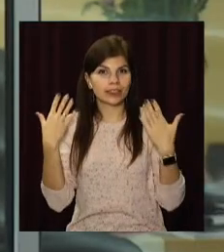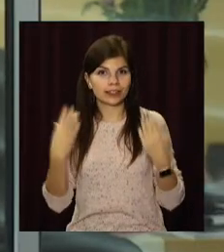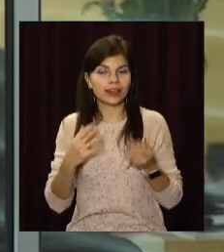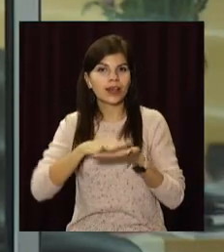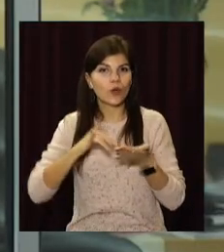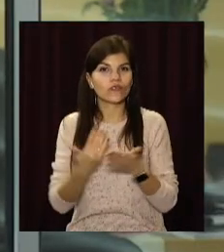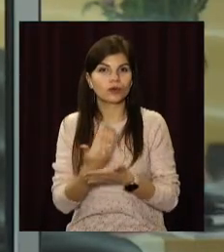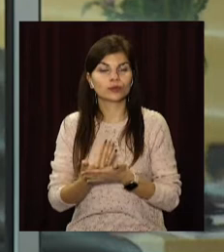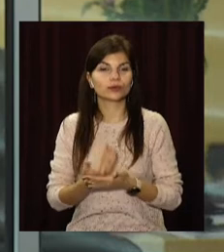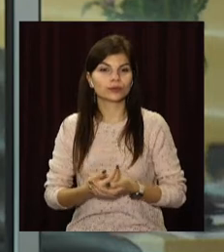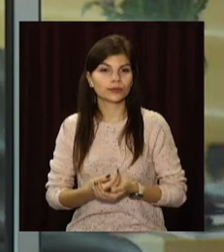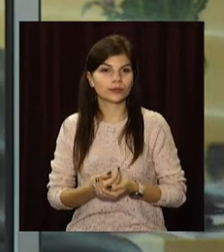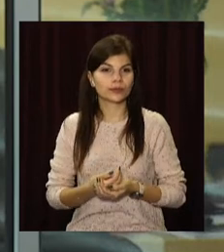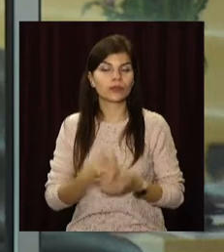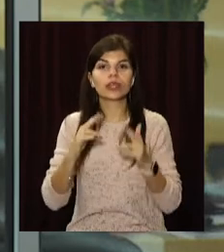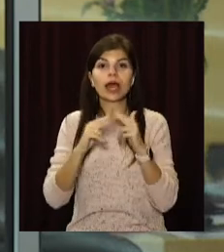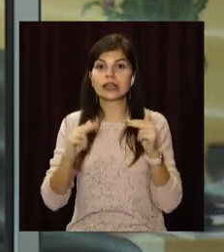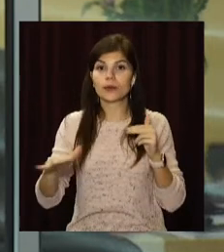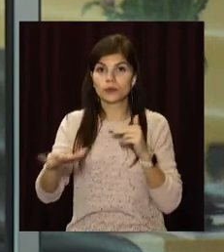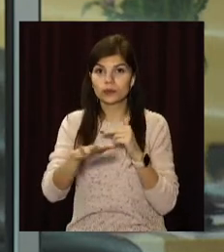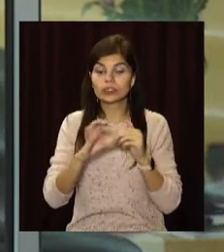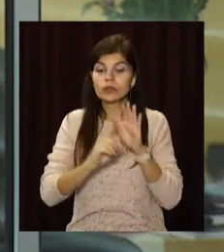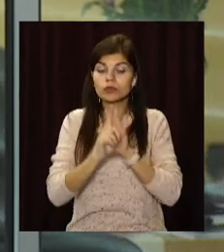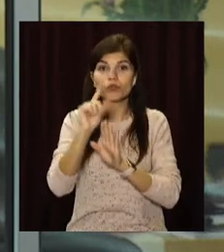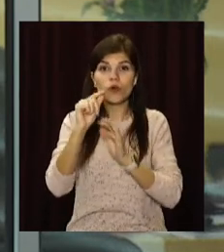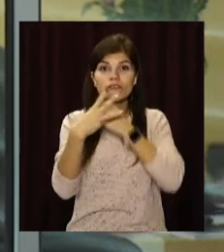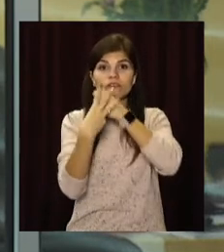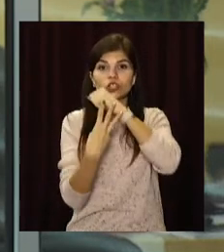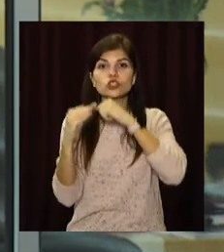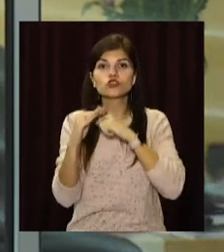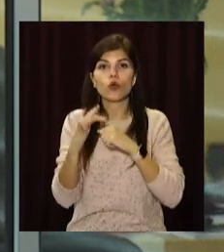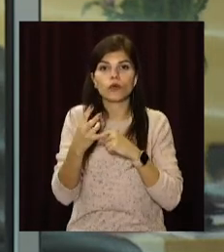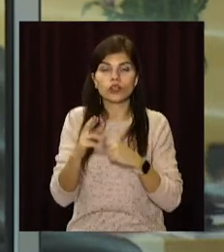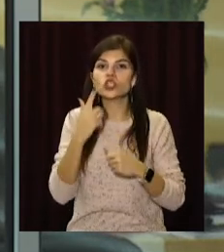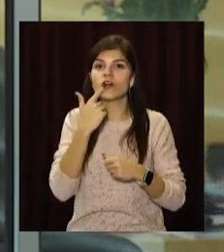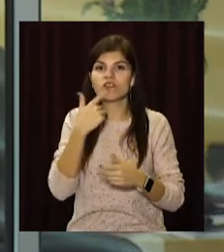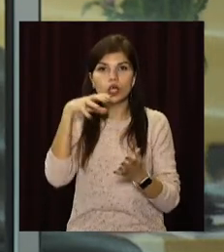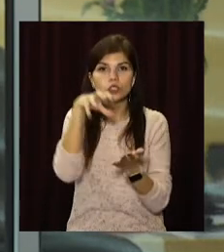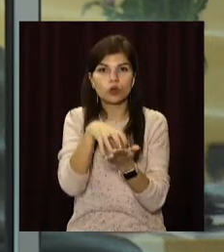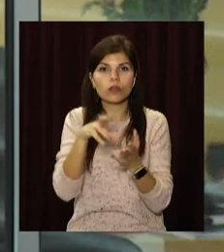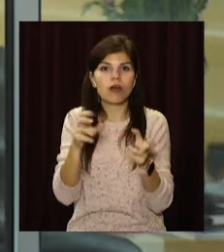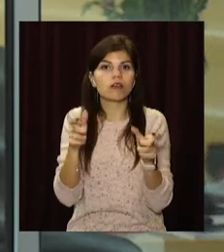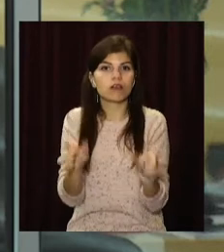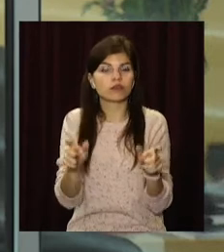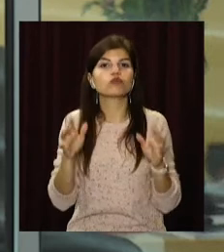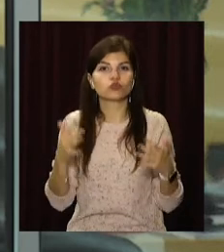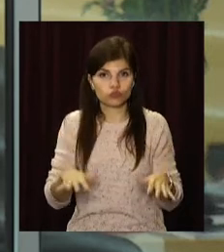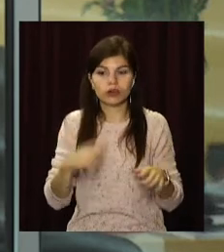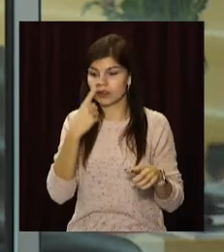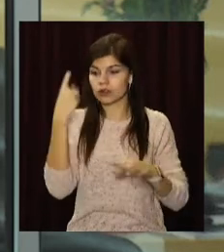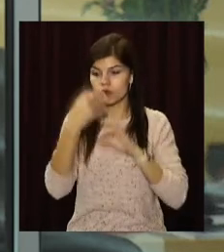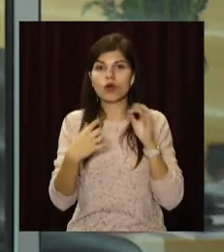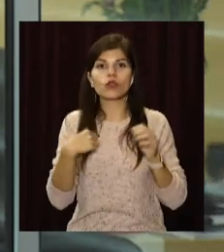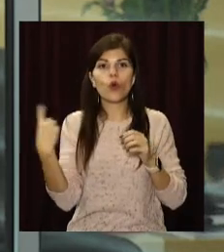Дніпропетровщина з понеділка з 18 жовтня у червоній зоні карантину. За минулу добу в нашій області майже 800 нових хворих